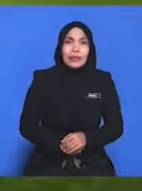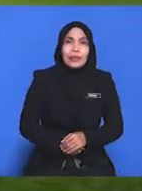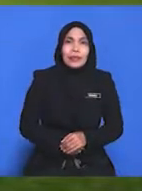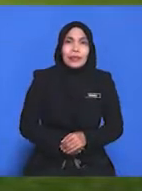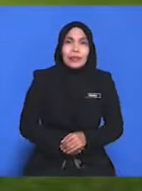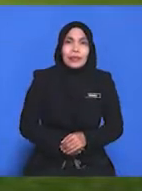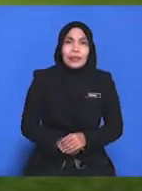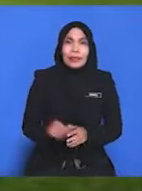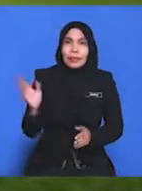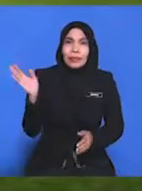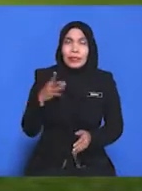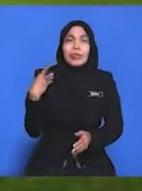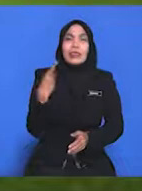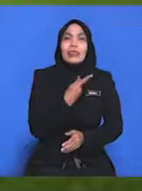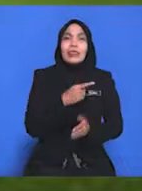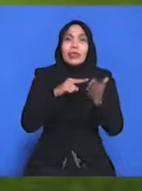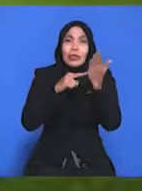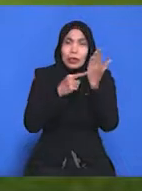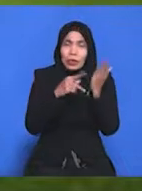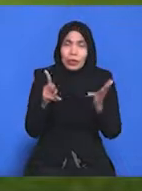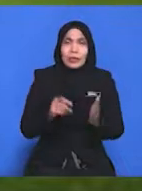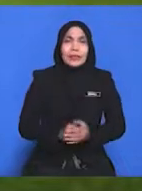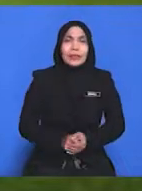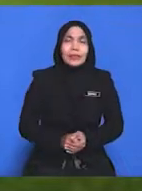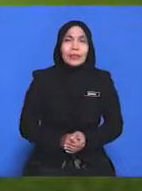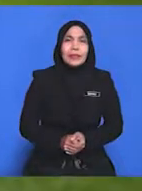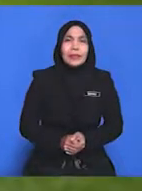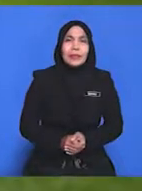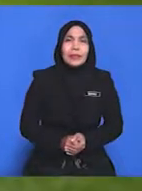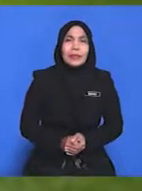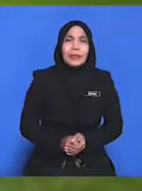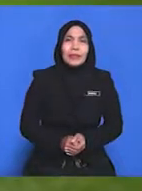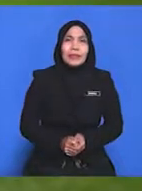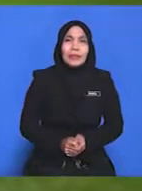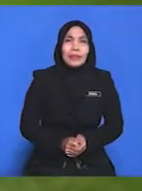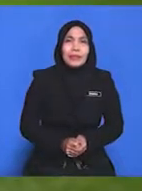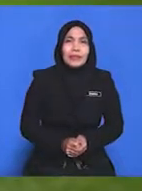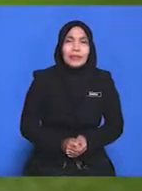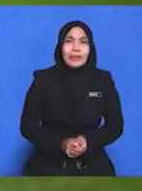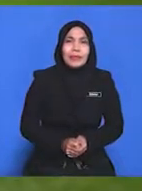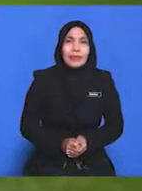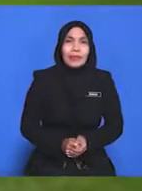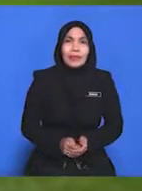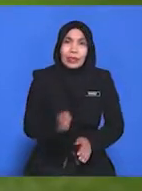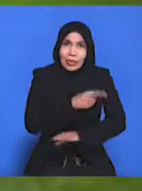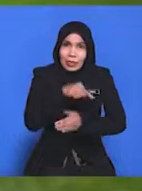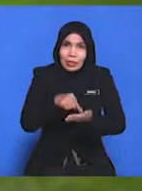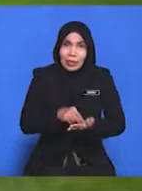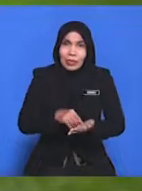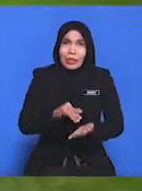mari kita mulakan episod pembelajaran kita pada hari ini. Pada episod kali ini, saya akan